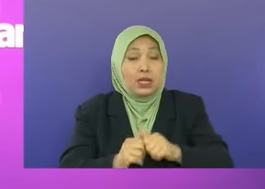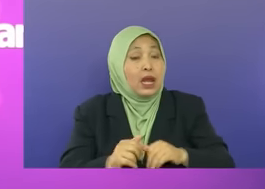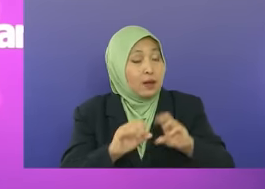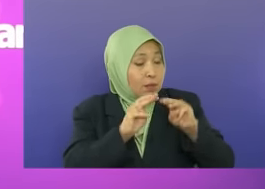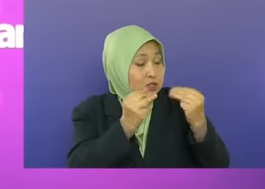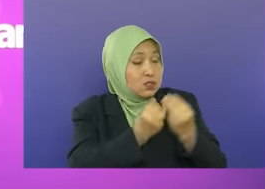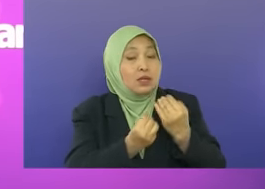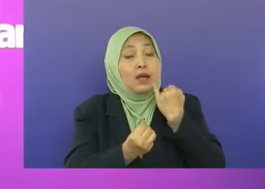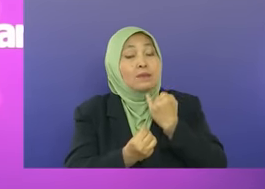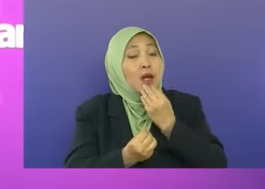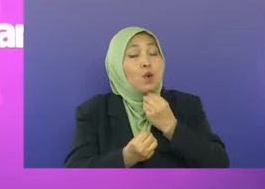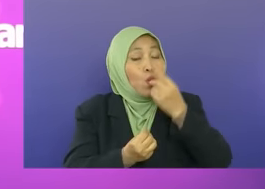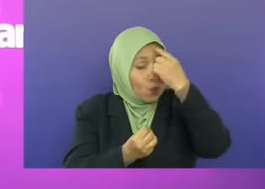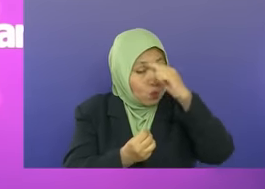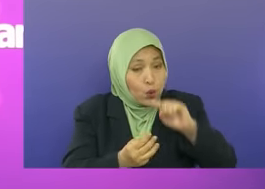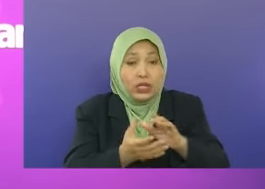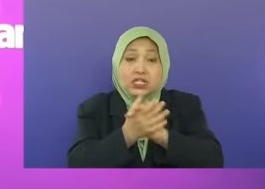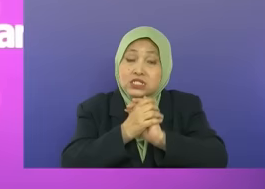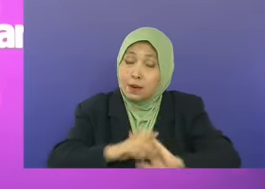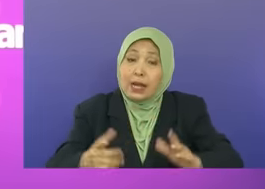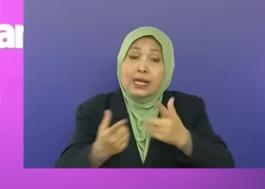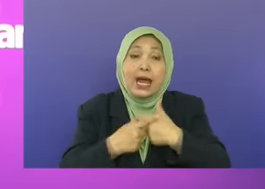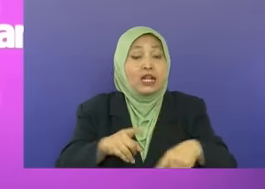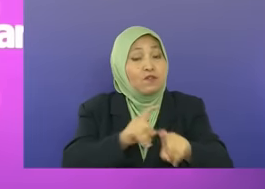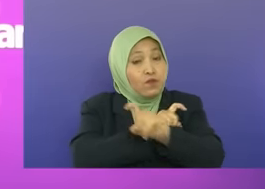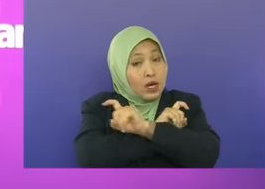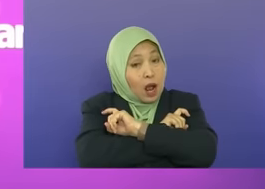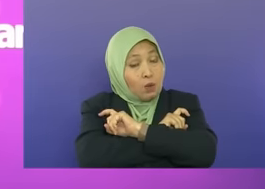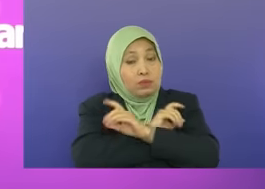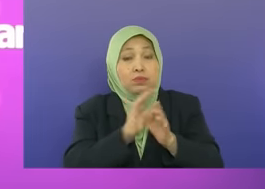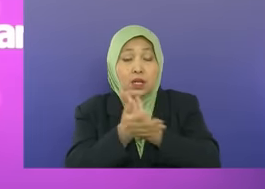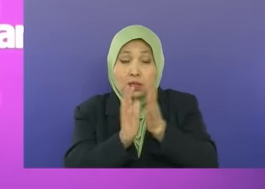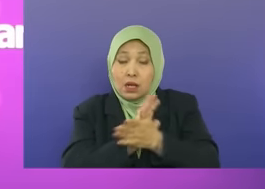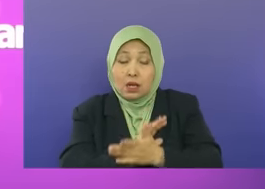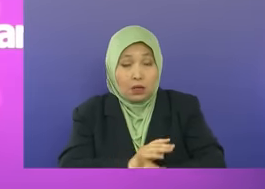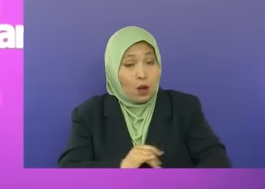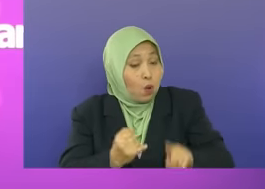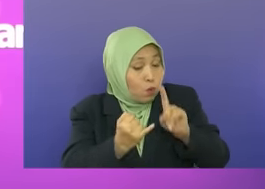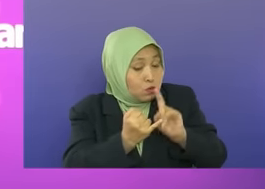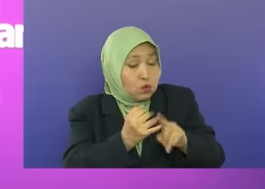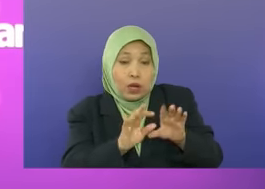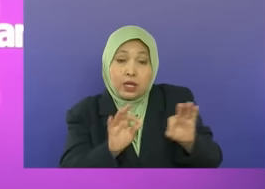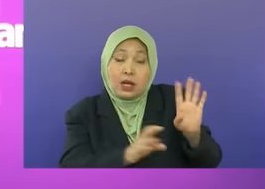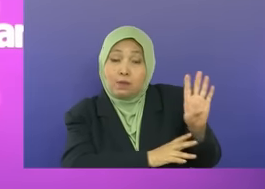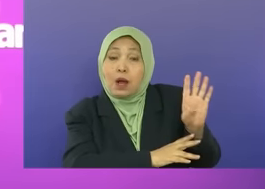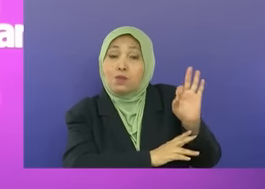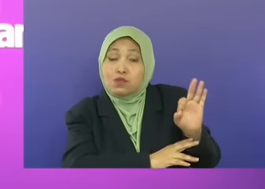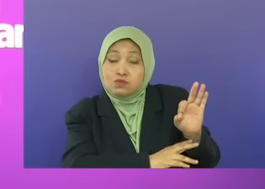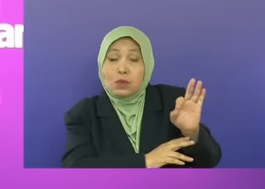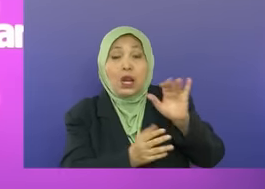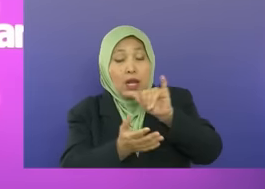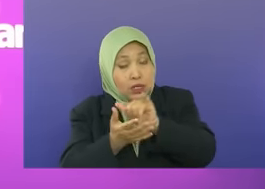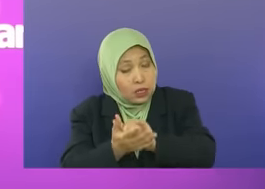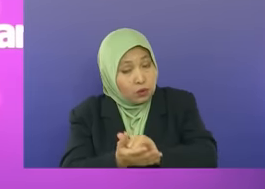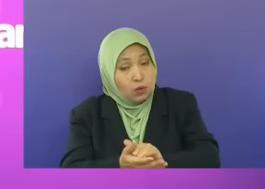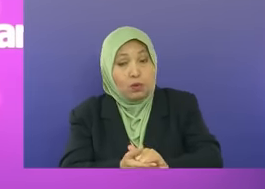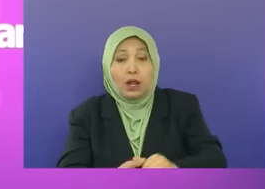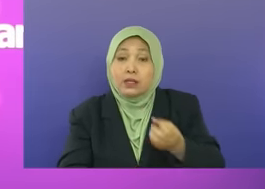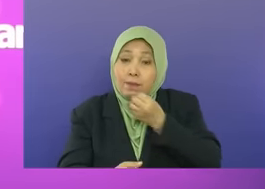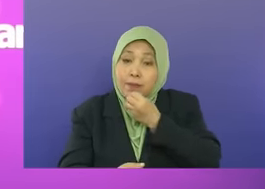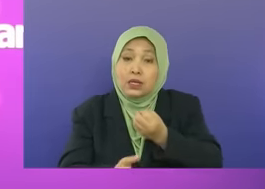Israil untuk diselamatkan daripada Firaun dan Allah menyatakan pada ujung ayat 49 dzalikum wafida